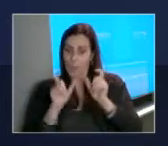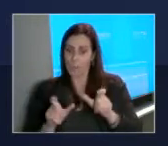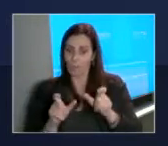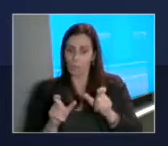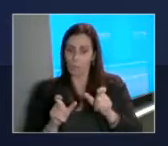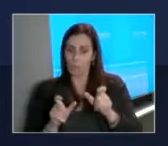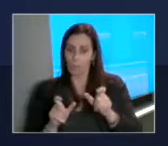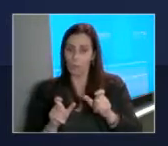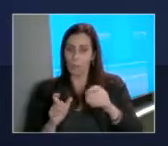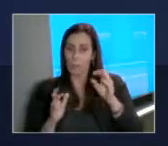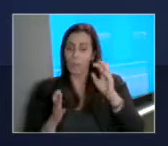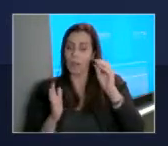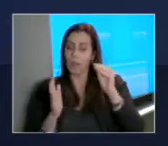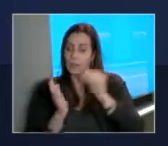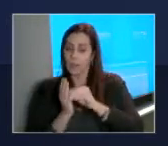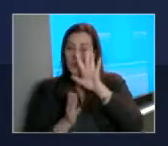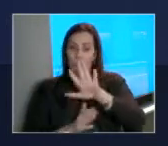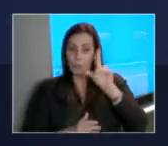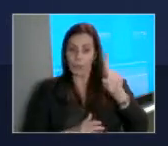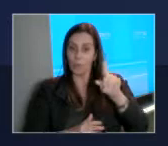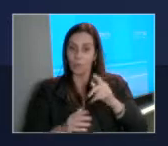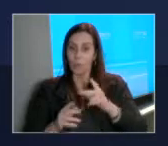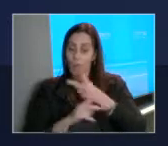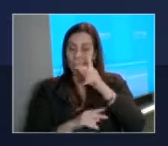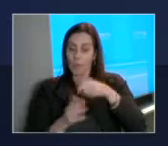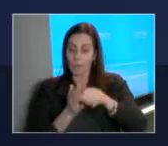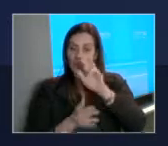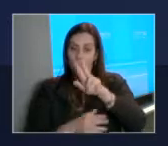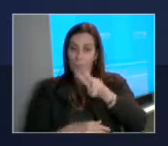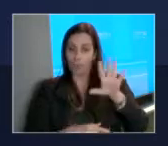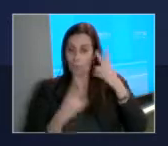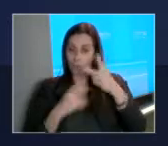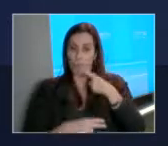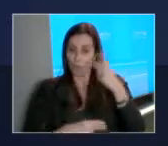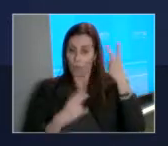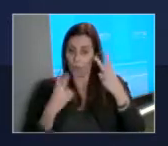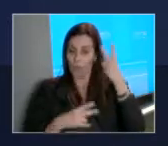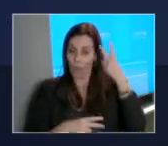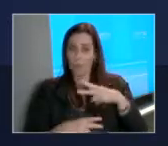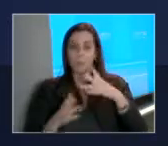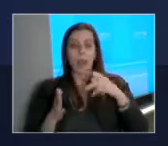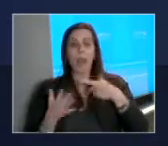הוא נחקק ב-1951. נכון. הוא עבר תיקון ב-2005, וחשוב מאוד להבין נכון. את המהות